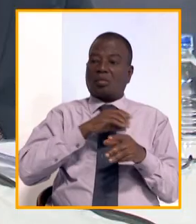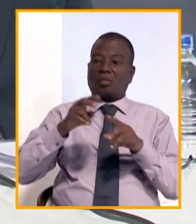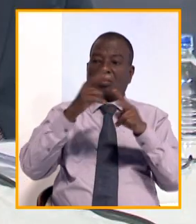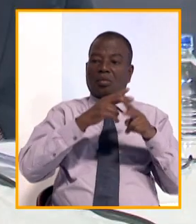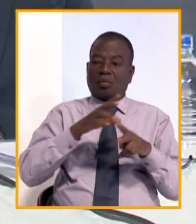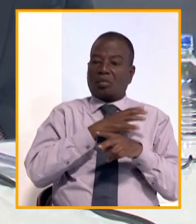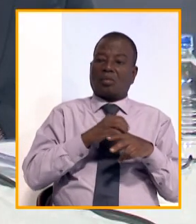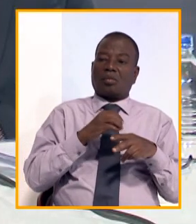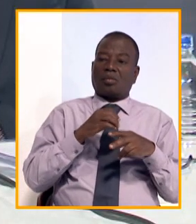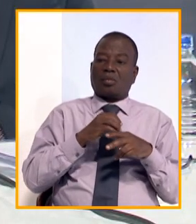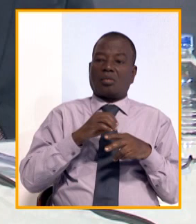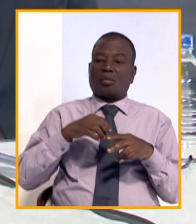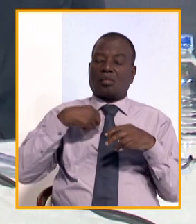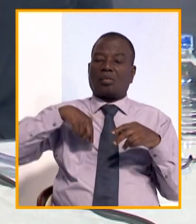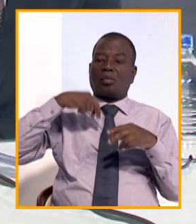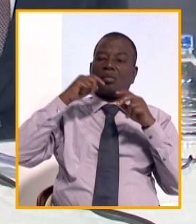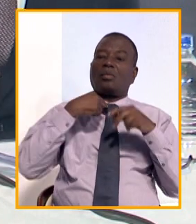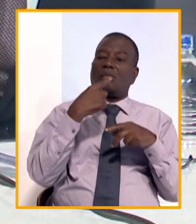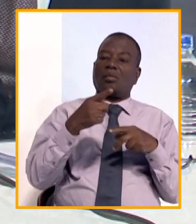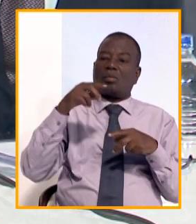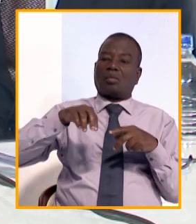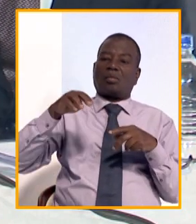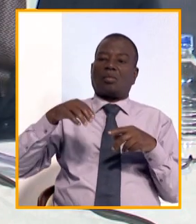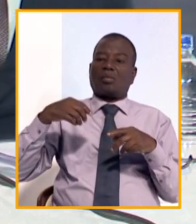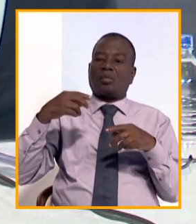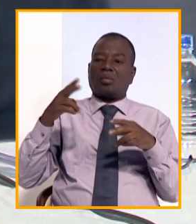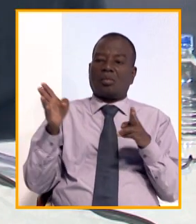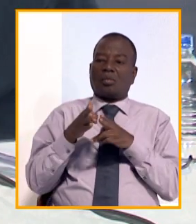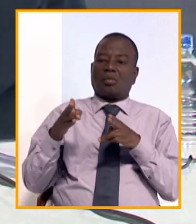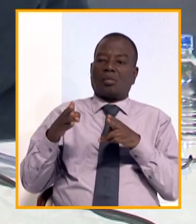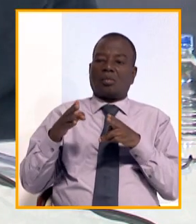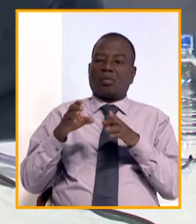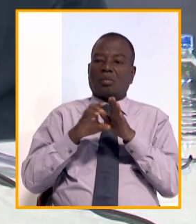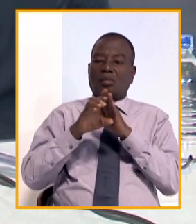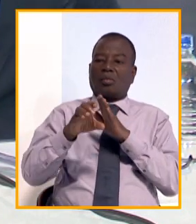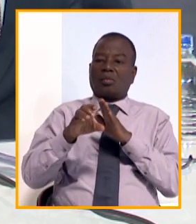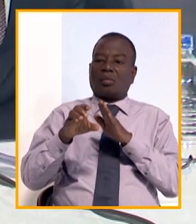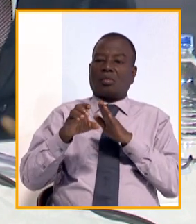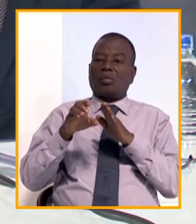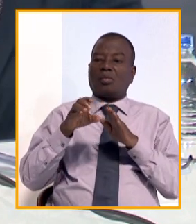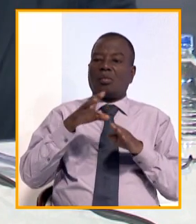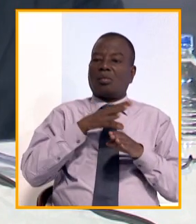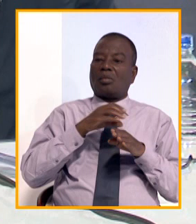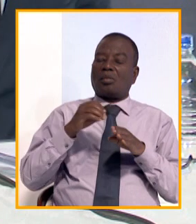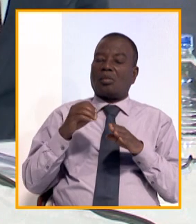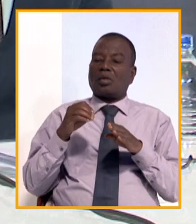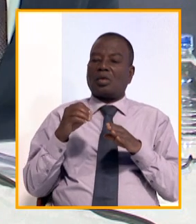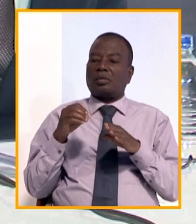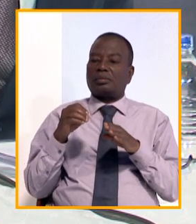surveillance privées. Nous pouvons dire que le mini-car à Shockley-Land, immatriculé